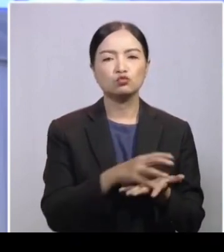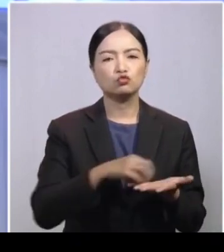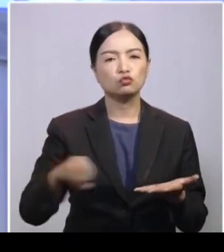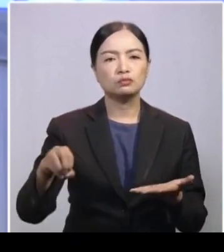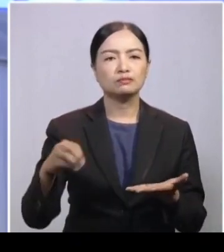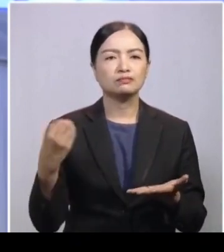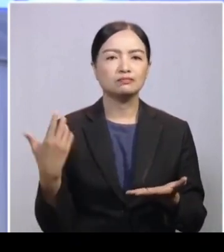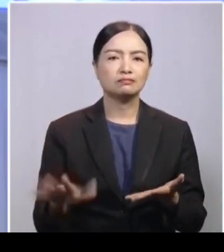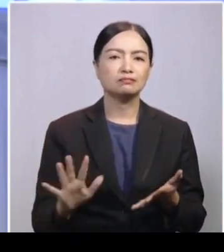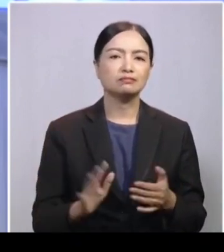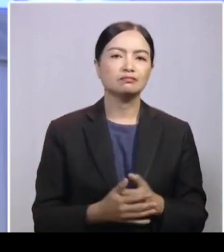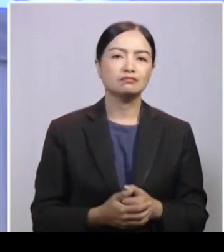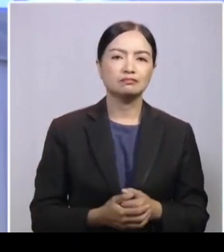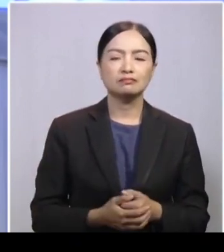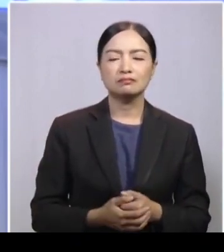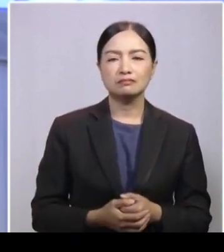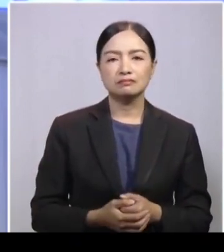บัญชีไปหมดแล้วค่ะ